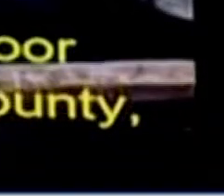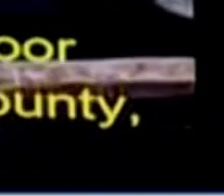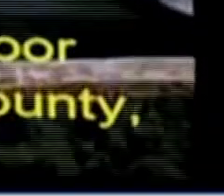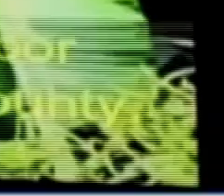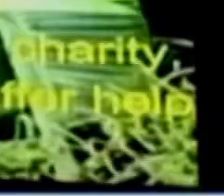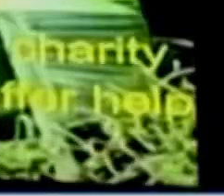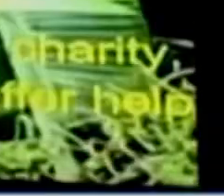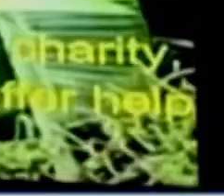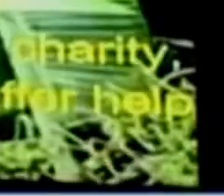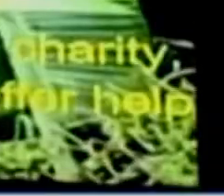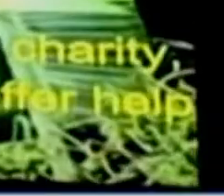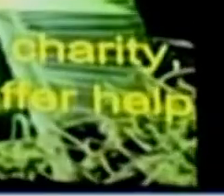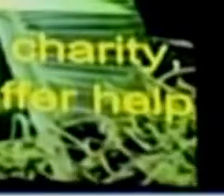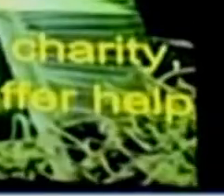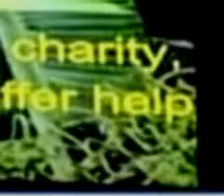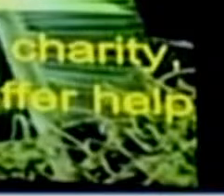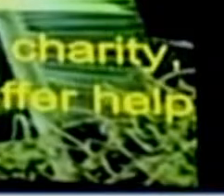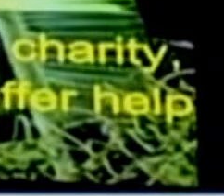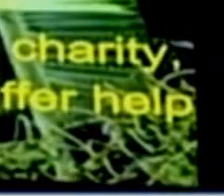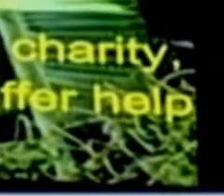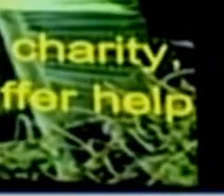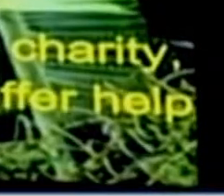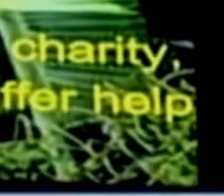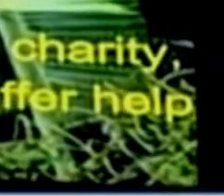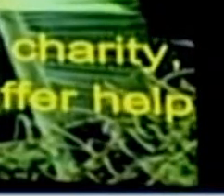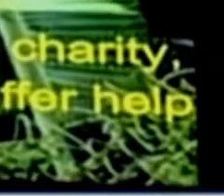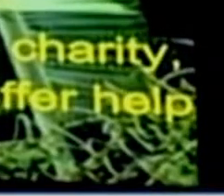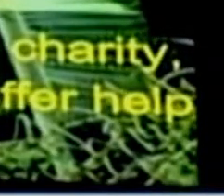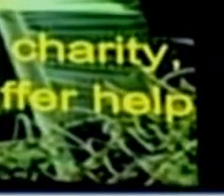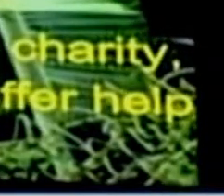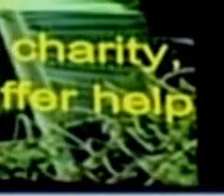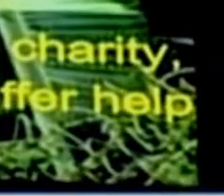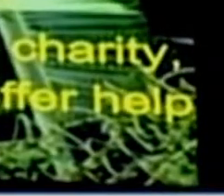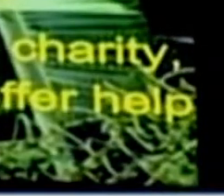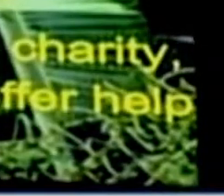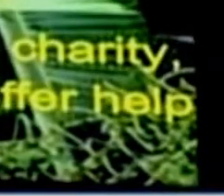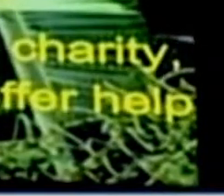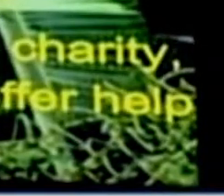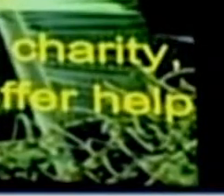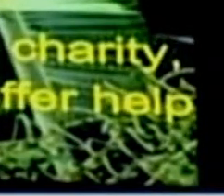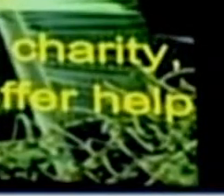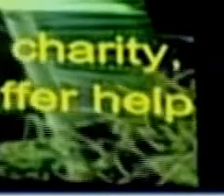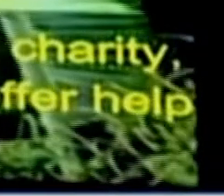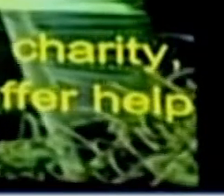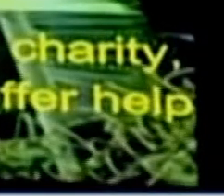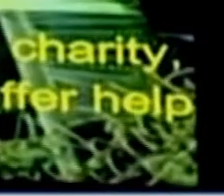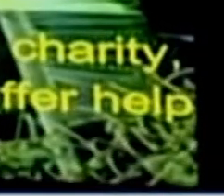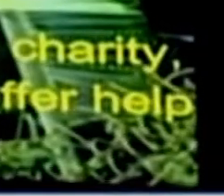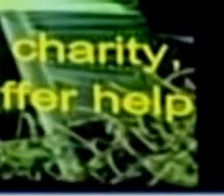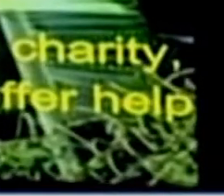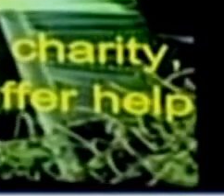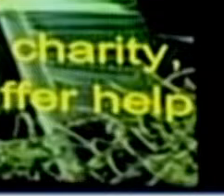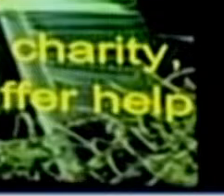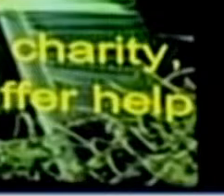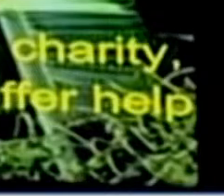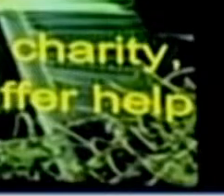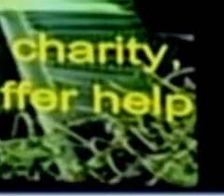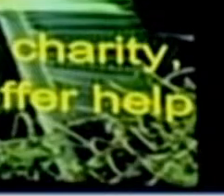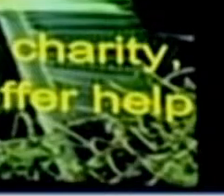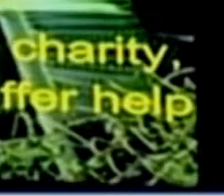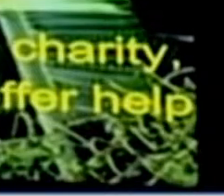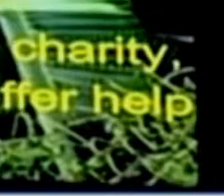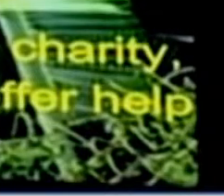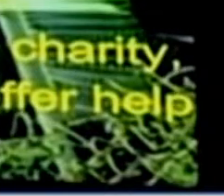gugere oditingoge gavana riria agwikira budget ya kweja na ng'ombe akaeja mtu mwe ng'ombe mwe ge sub